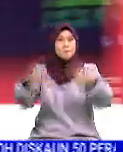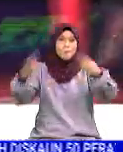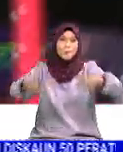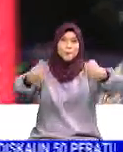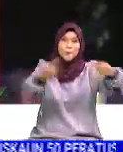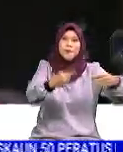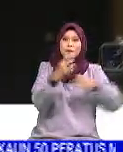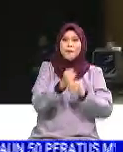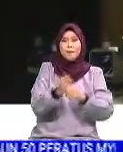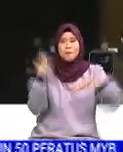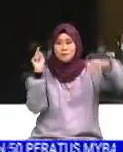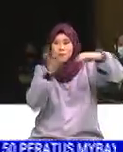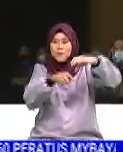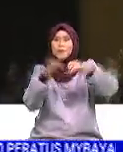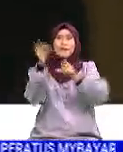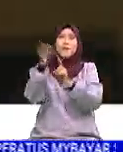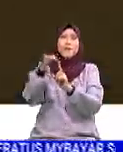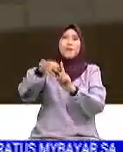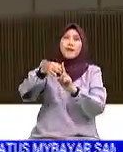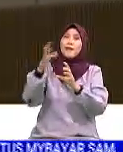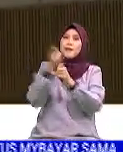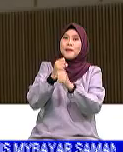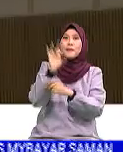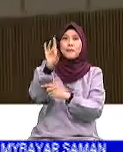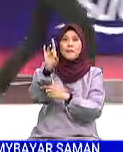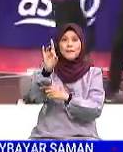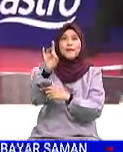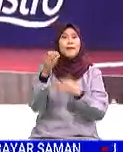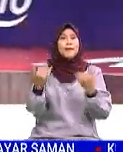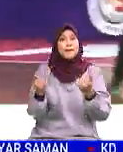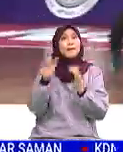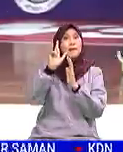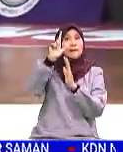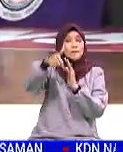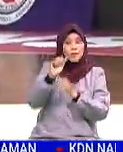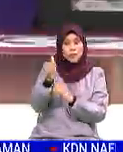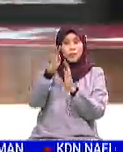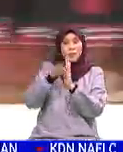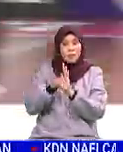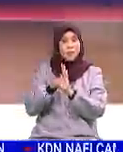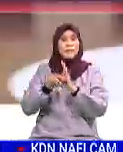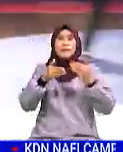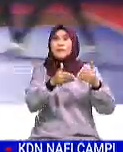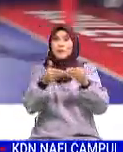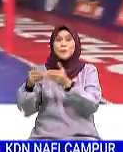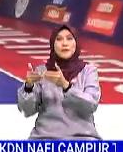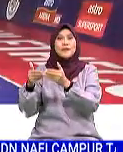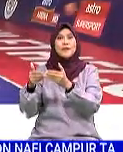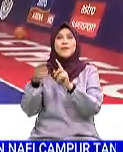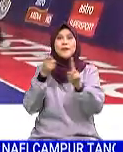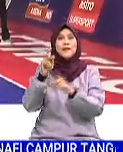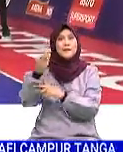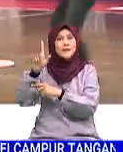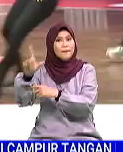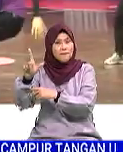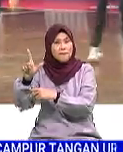menambah 8 lagi jaringan pada 5 minit awal. Baki 10 minit permainan diteruskan dengan momentum cemerlang oleh Kuala